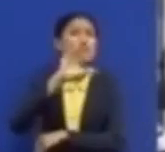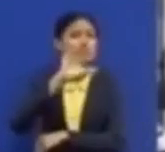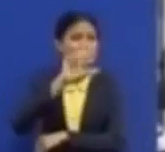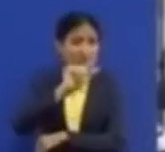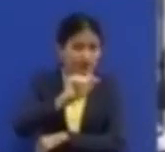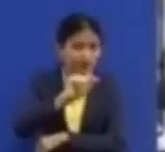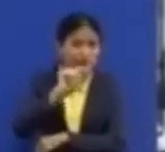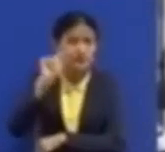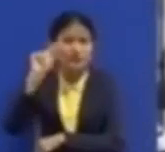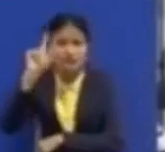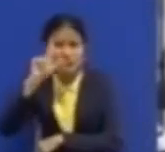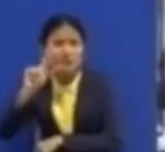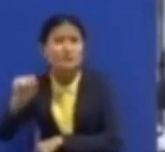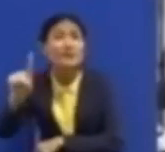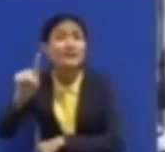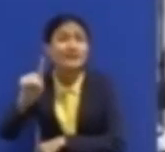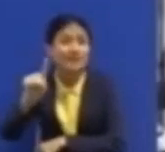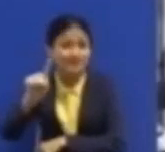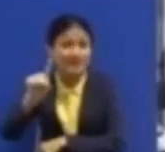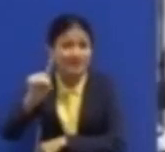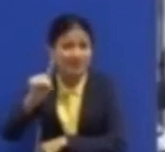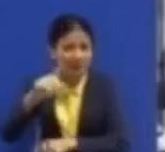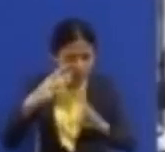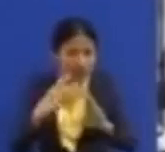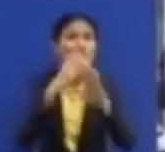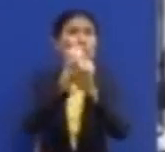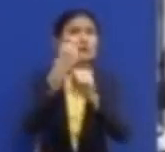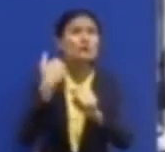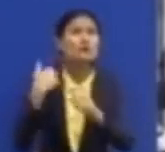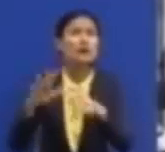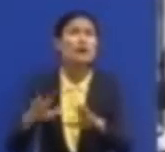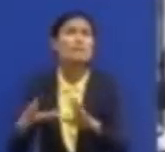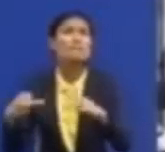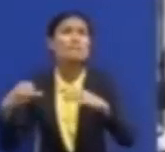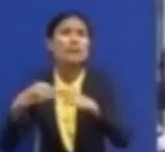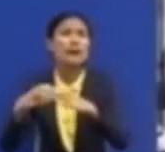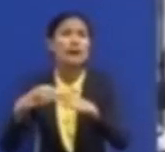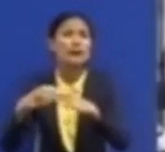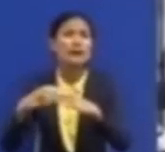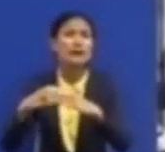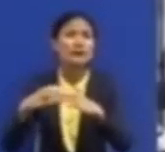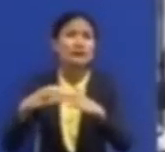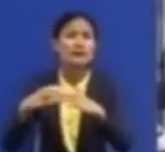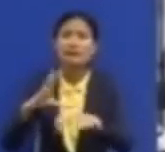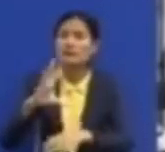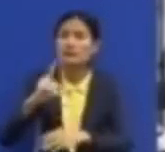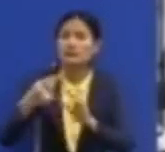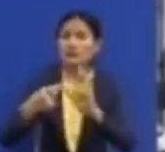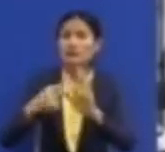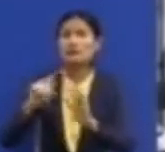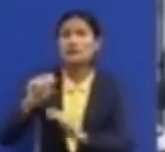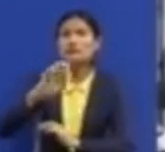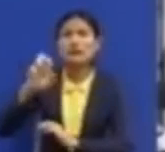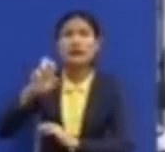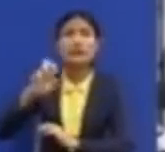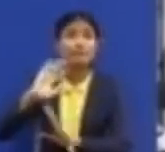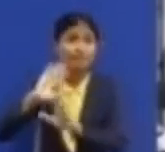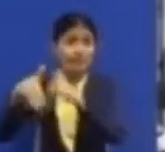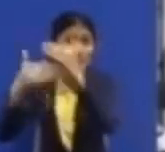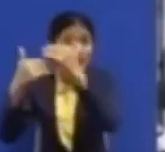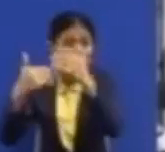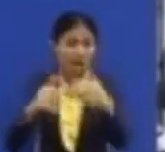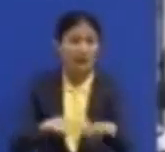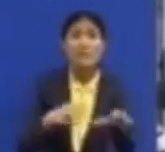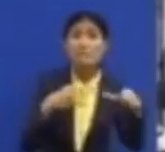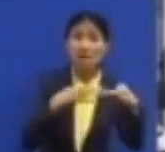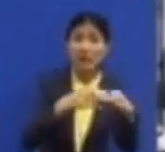วนของชาติพัฒนาและพรรคชาติไทยพัฒนาก็ได้มีมติในการที่จะสนับ